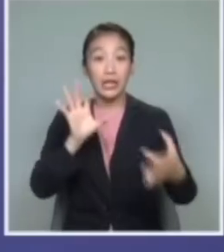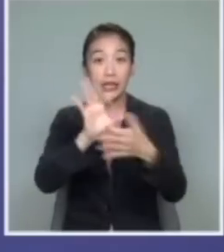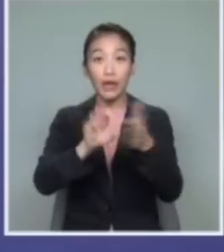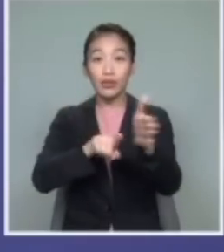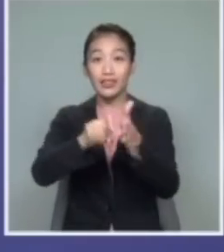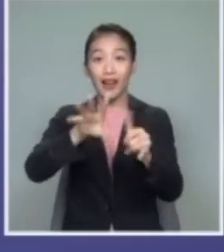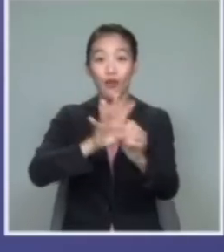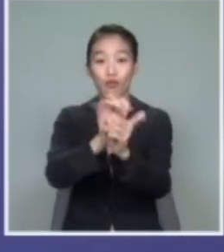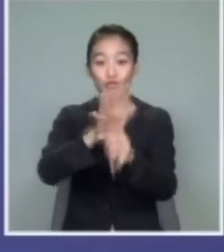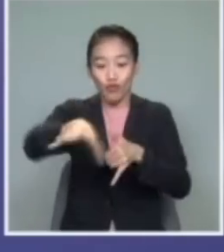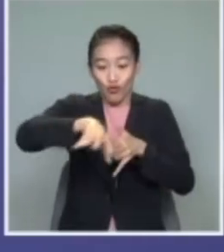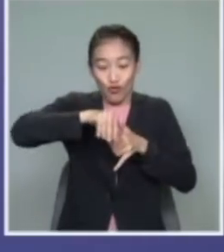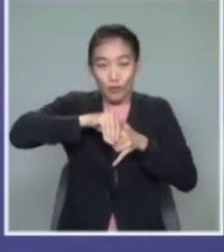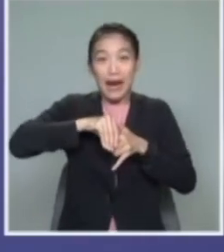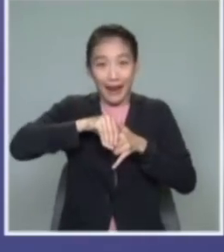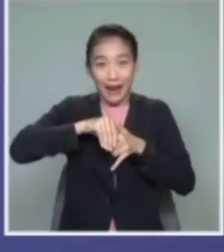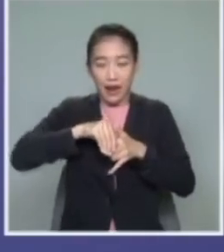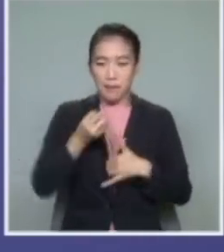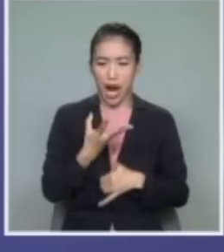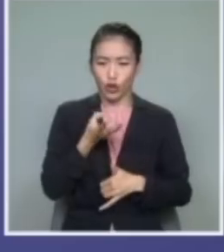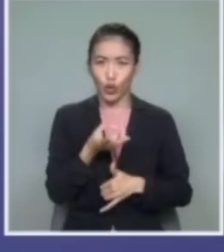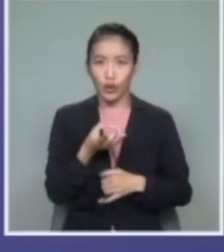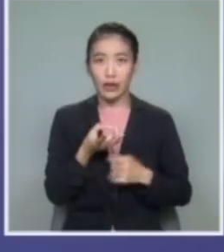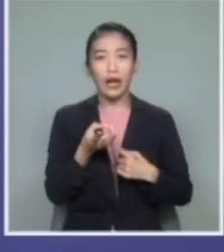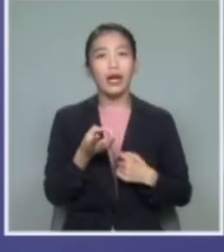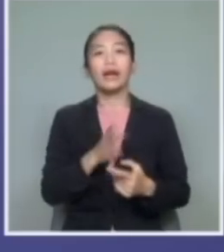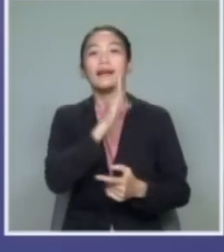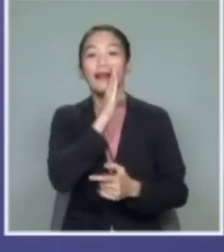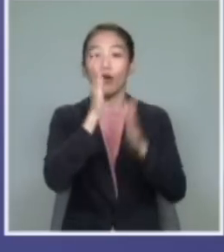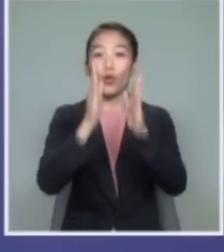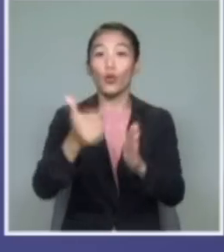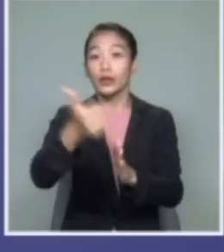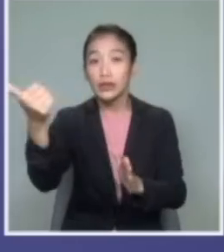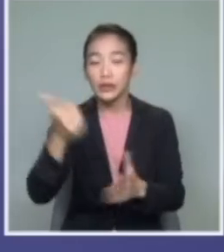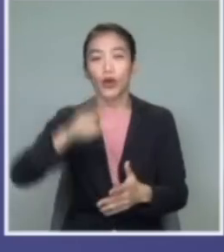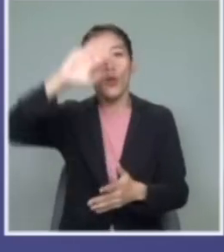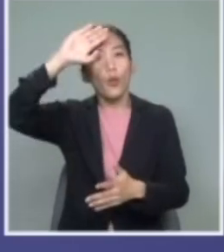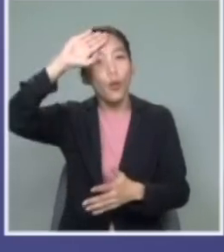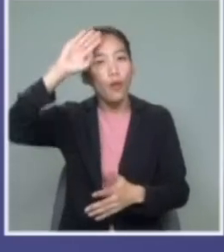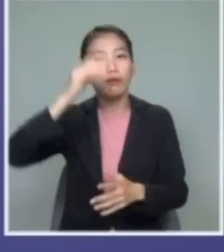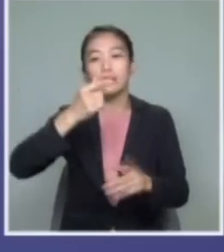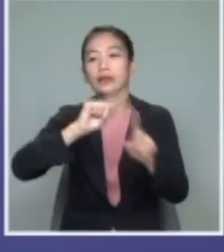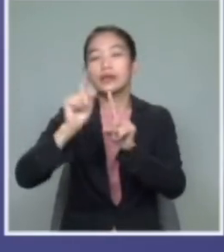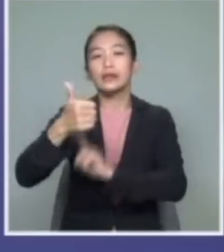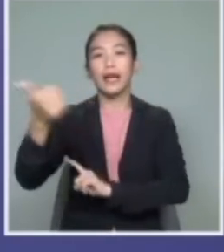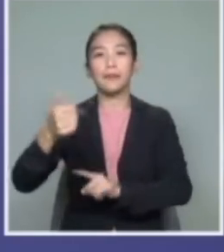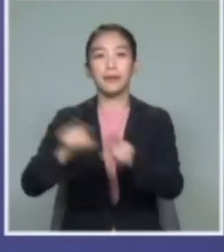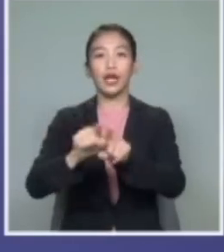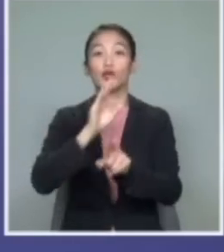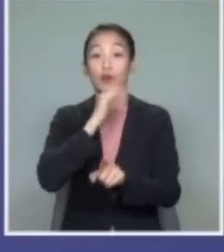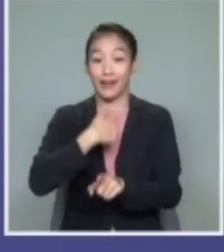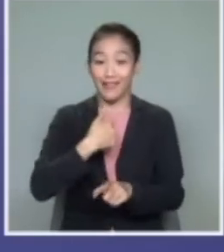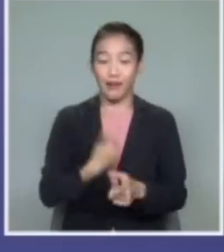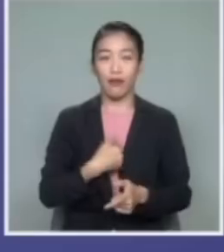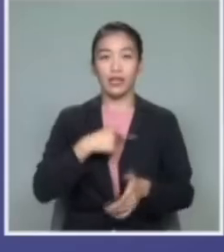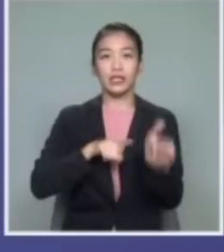นะครับในวันที่ติดเชื้อเนี่ยสำหรับโรคอื่นๆก็จะมีลักษณะอย่างที่ว่านะครับก็คือถ้าเกิดเราได้รับเชื้อเข้ามาเป็นปริม